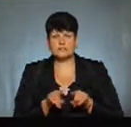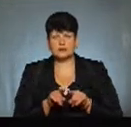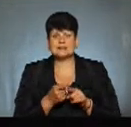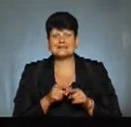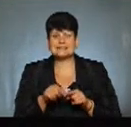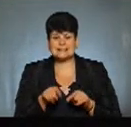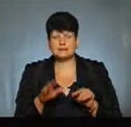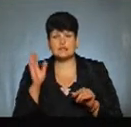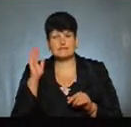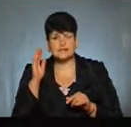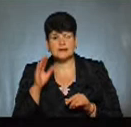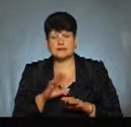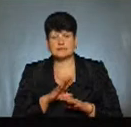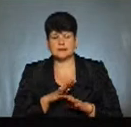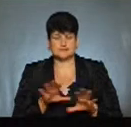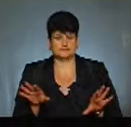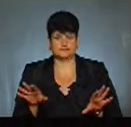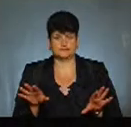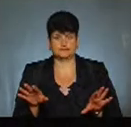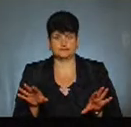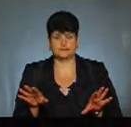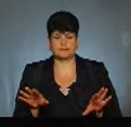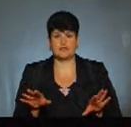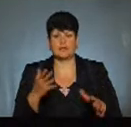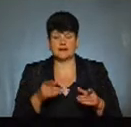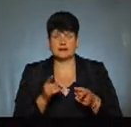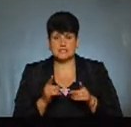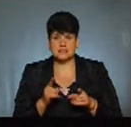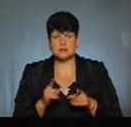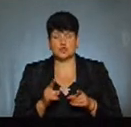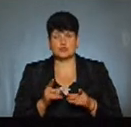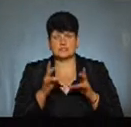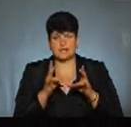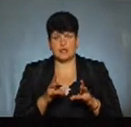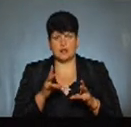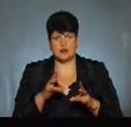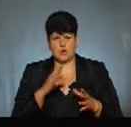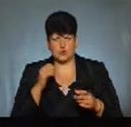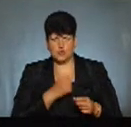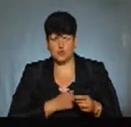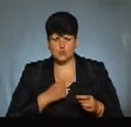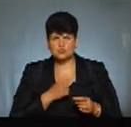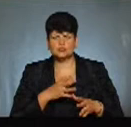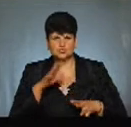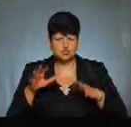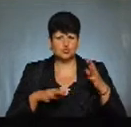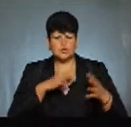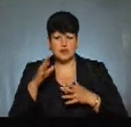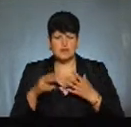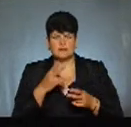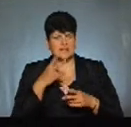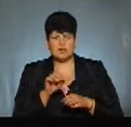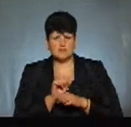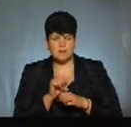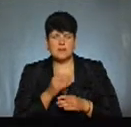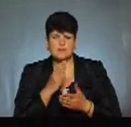вихідними не спостерігалося. Ну, проте дійсно стихія лютує і вона не зупиняється. Ми маємо прогнози